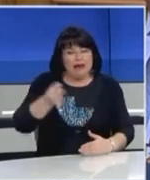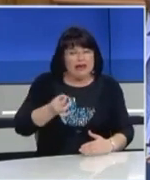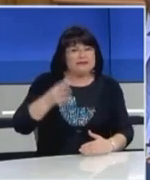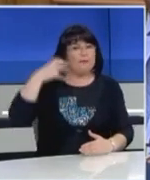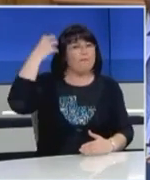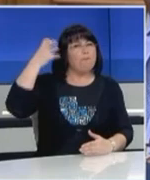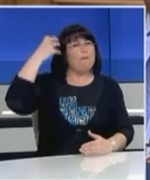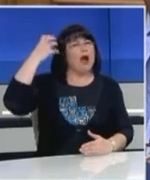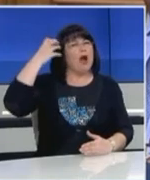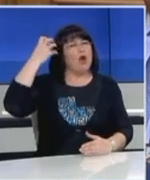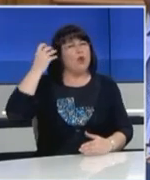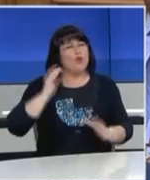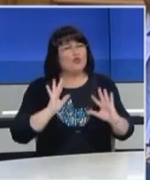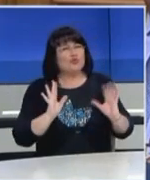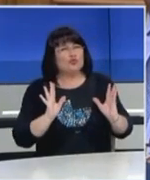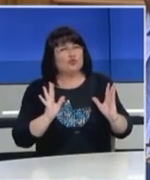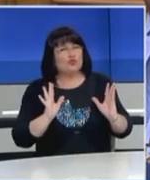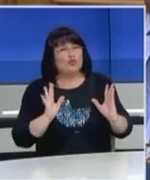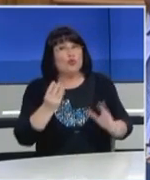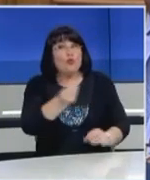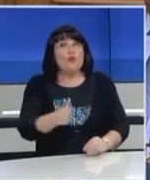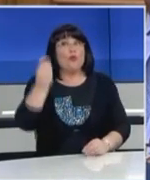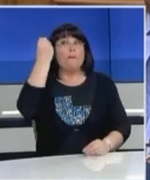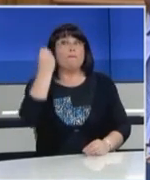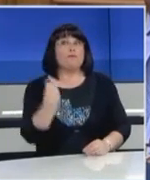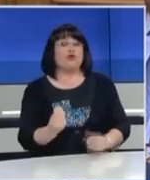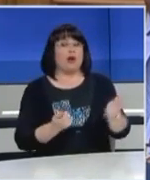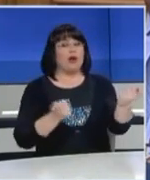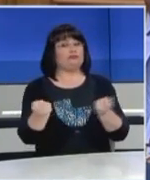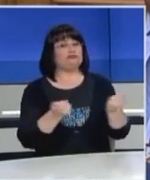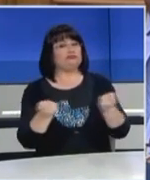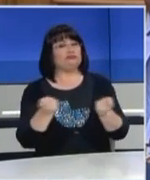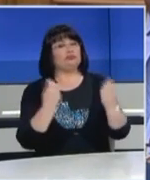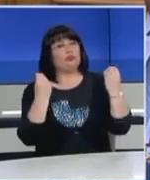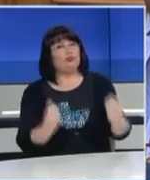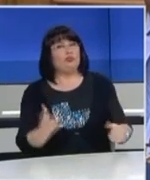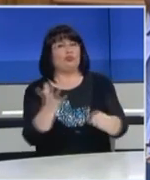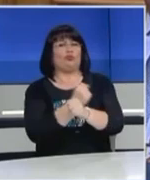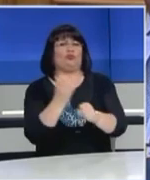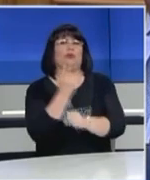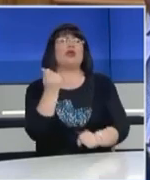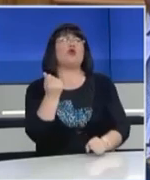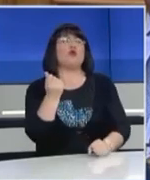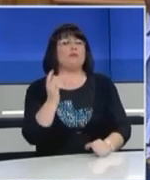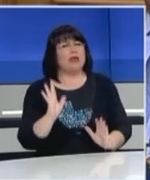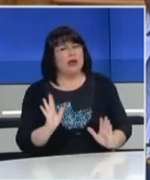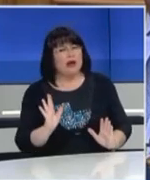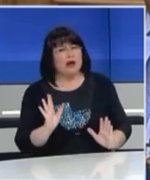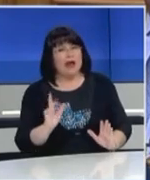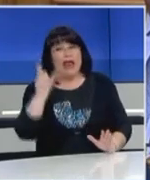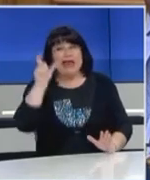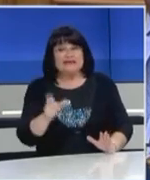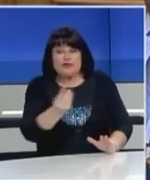με κάποιον παράξενο τρόπο δεν ήσασταν απλά καλύτεροι διαχειριστές, τα καταφέρατε καλύτερα στην οικονομία, αλλά είσαστε